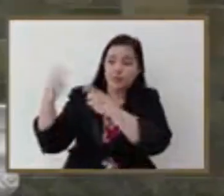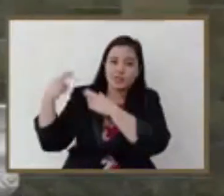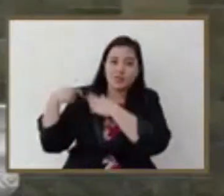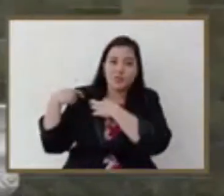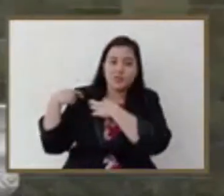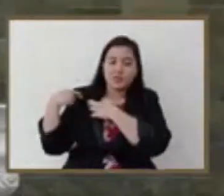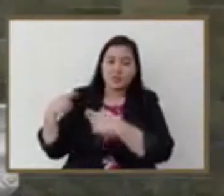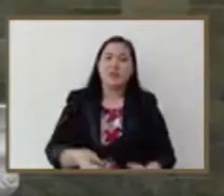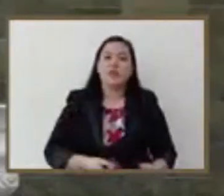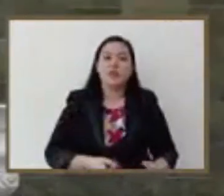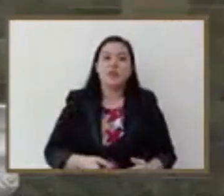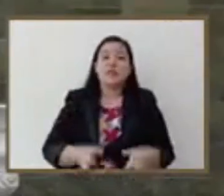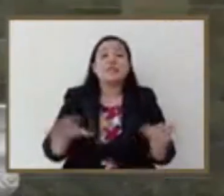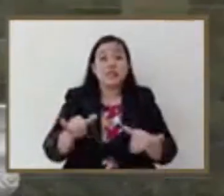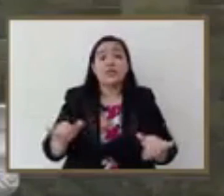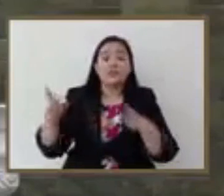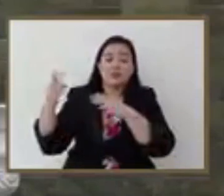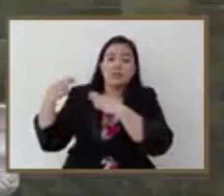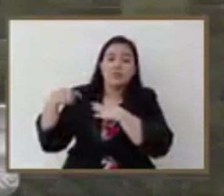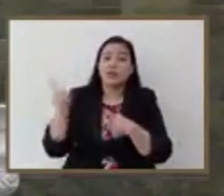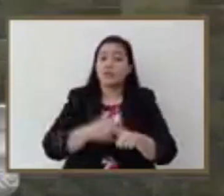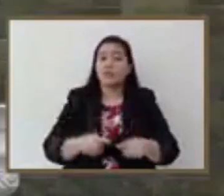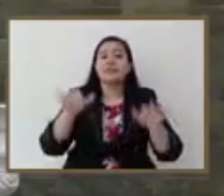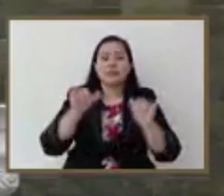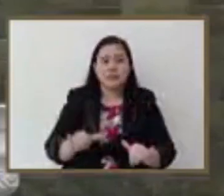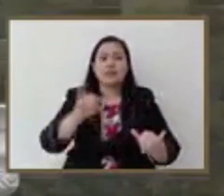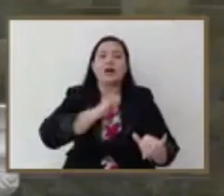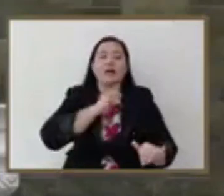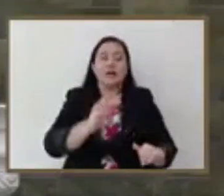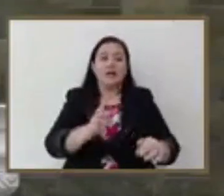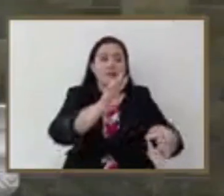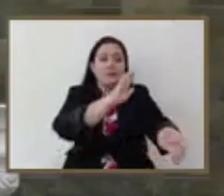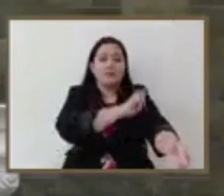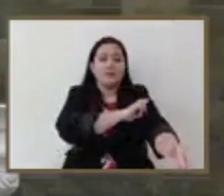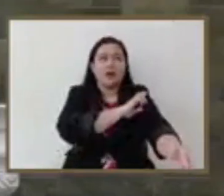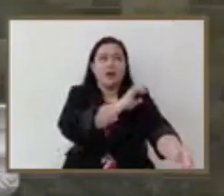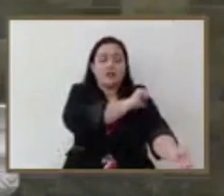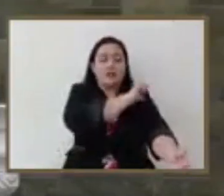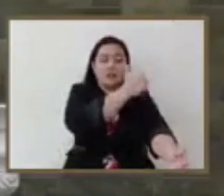Pero nakakita ka mga patid na meron lamang siyang responsibility, akala mo siya na ang authority.